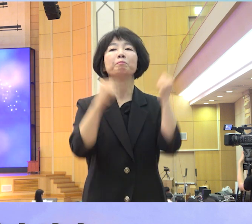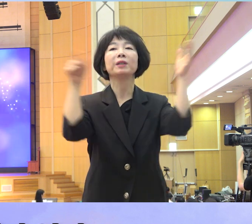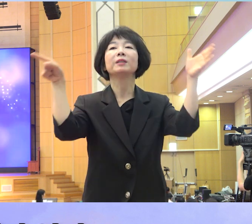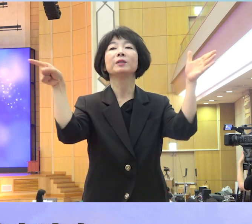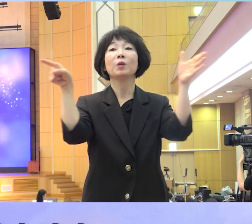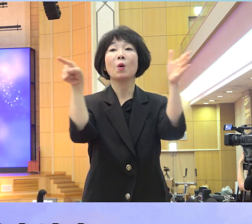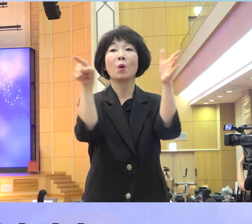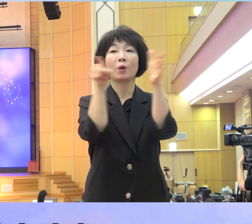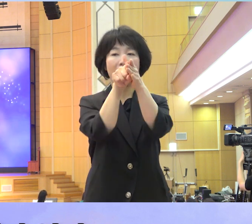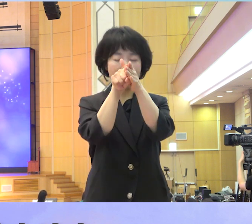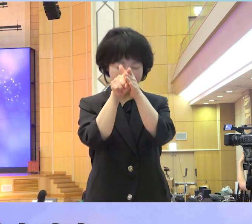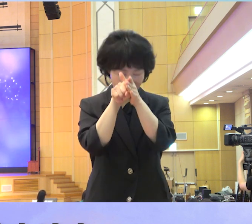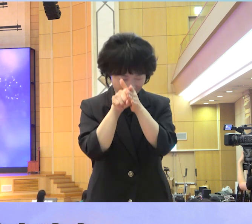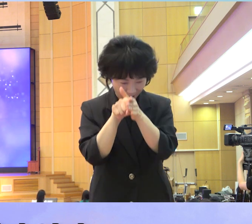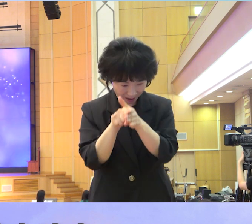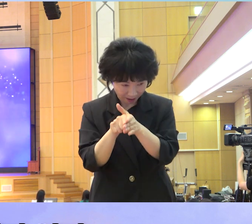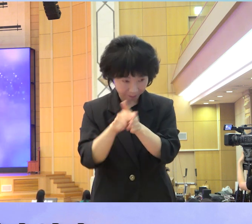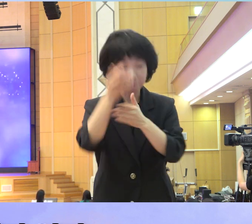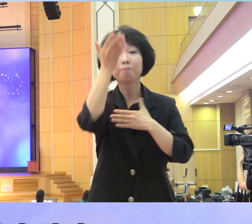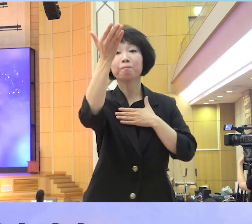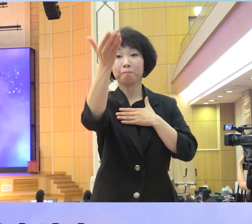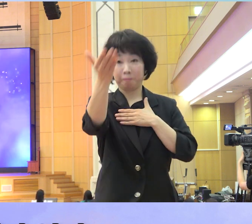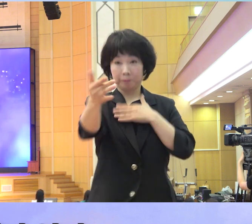계심을 믿노라.